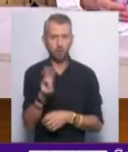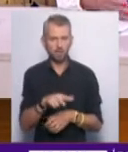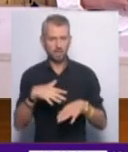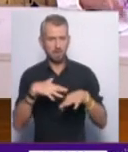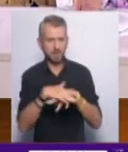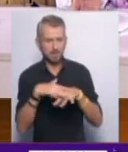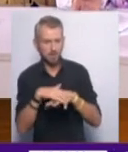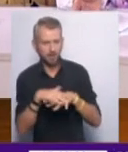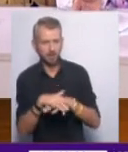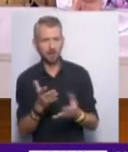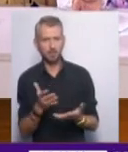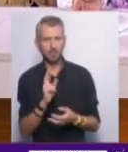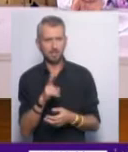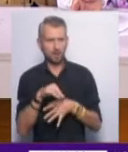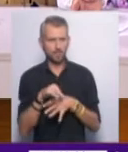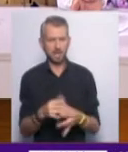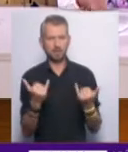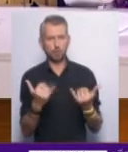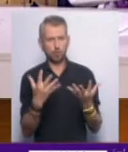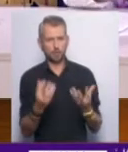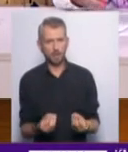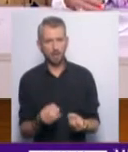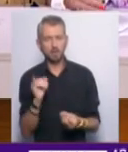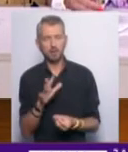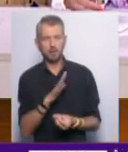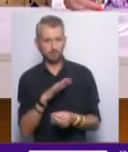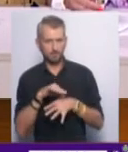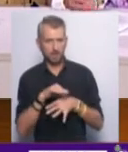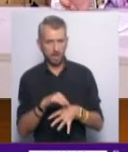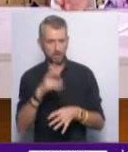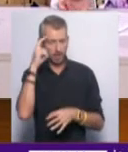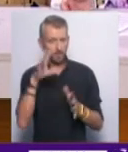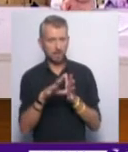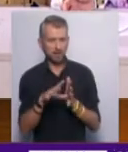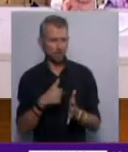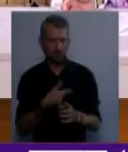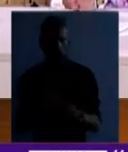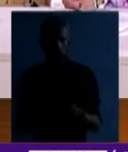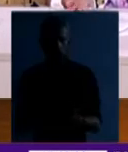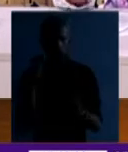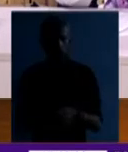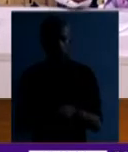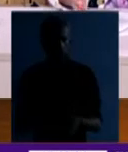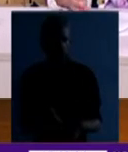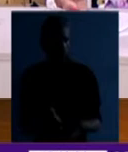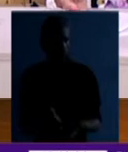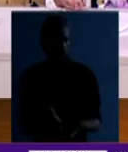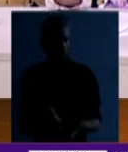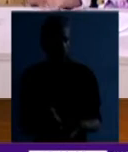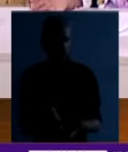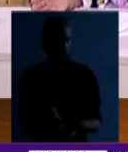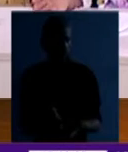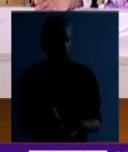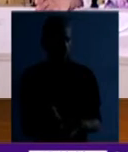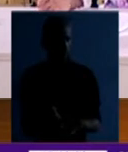математика, як ведеться на сьогоднішній день і велася в «Київенерго», ну, нам це не підходить. Вирішуєте ви керівництво